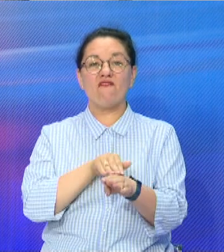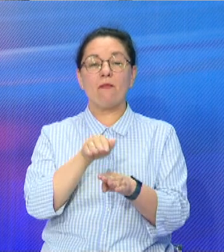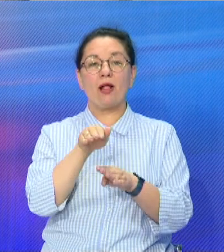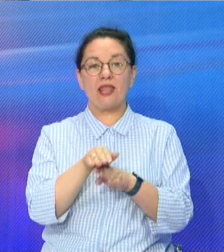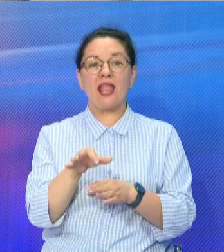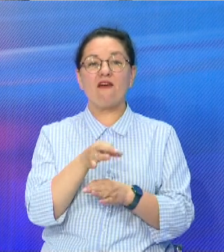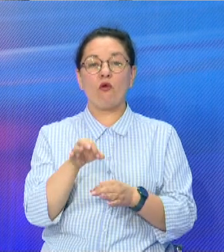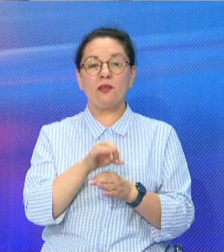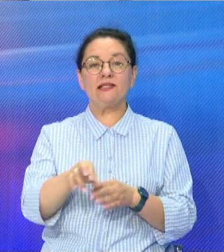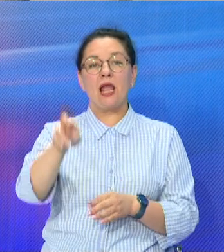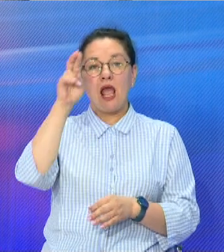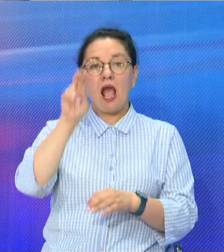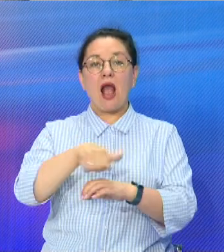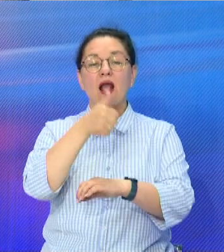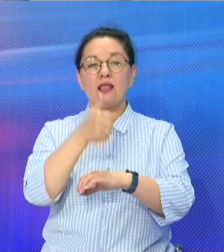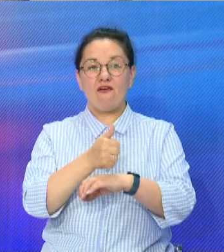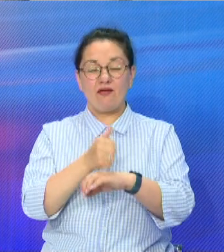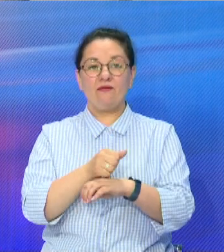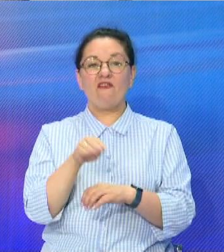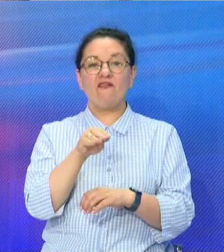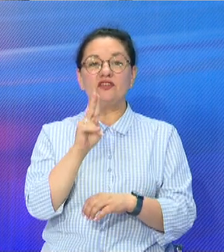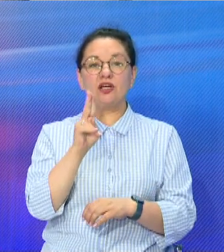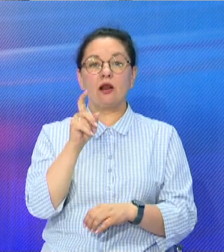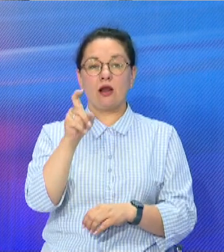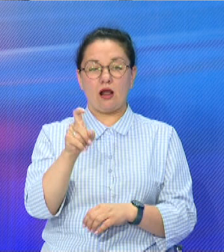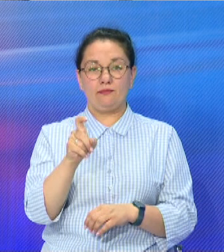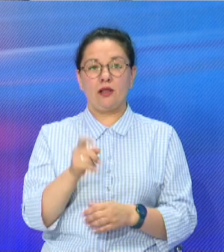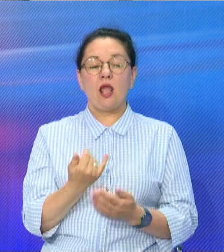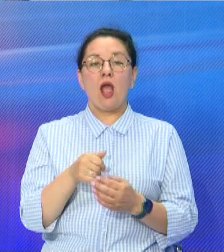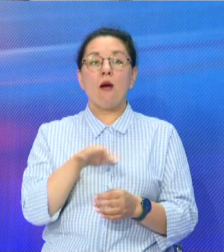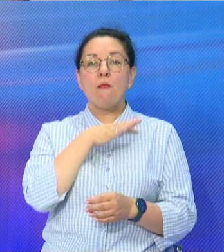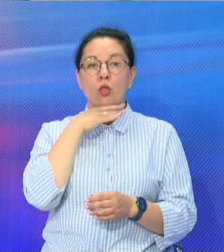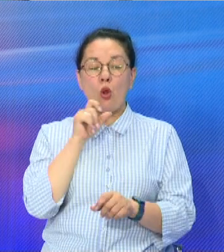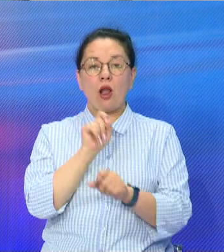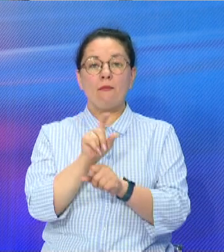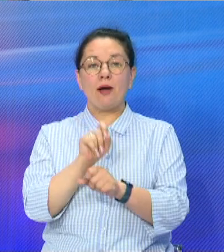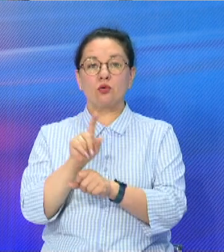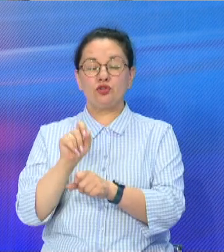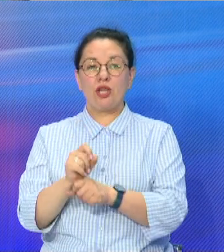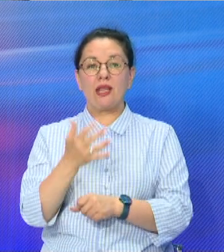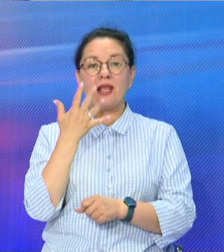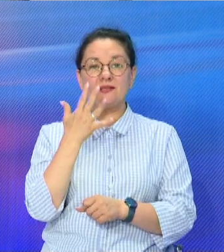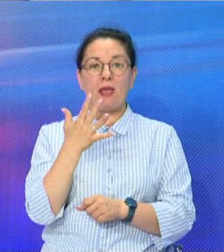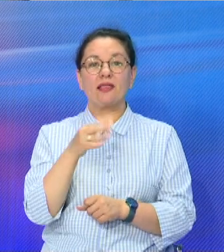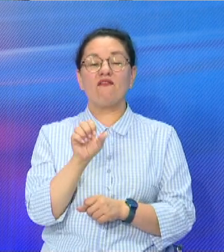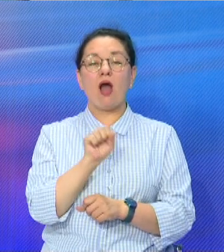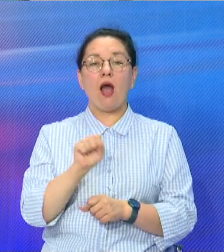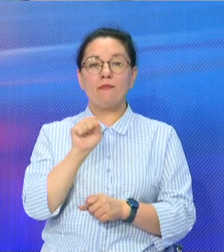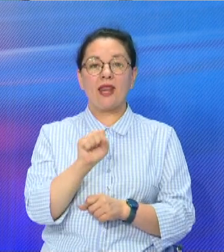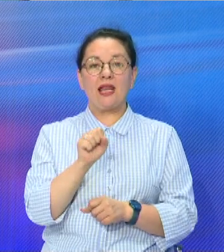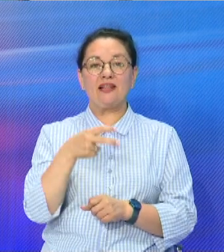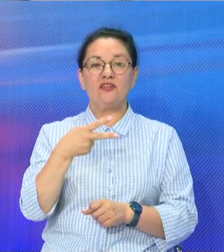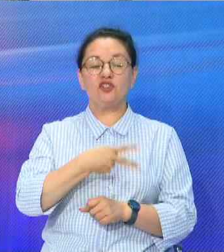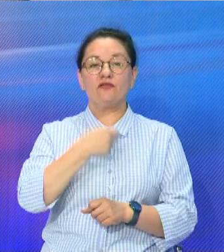области поручений главы государства в сфере жилищно-коммунального хозяйства ряд поручений дан 5 апреля текущего года в ходе совещания